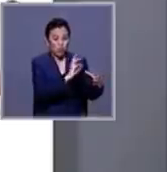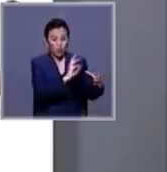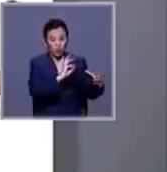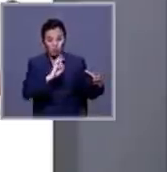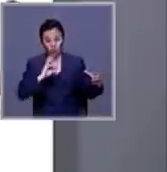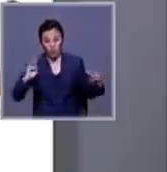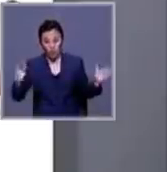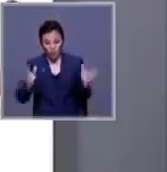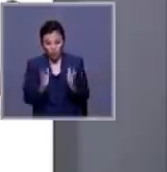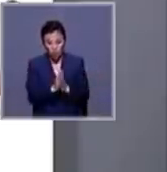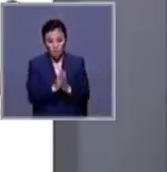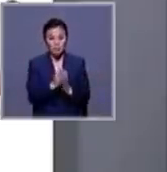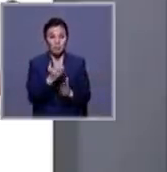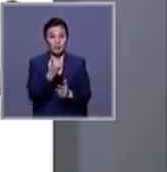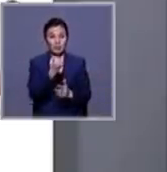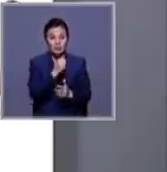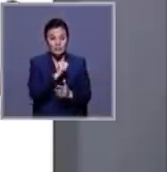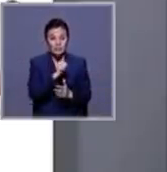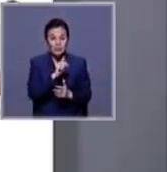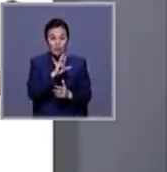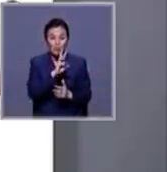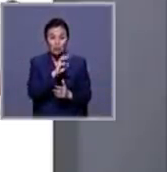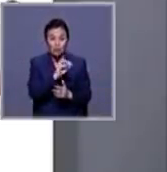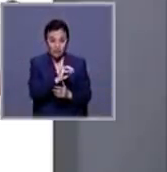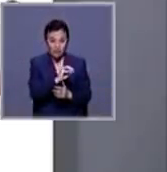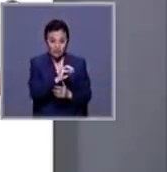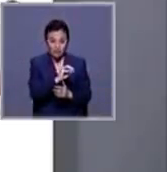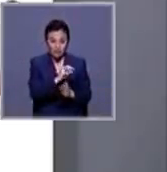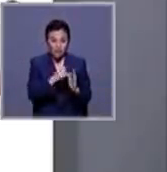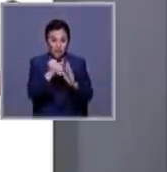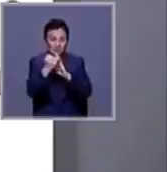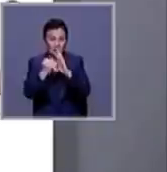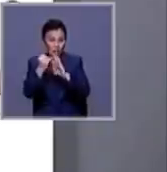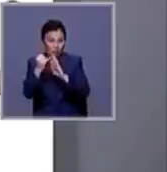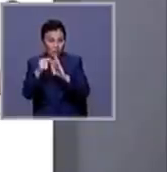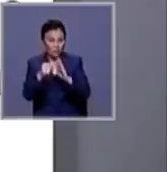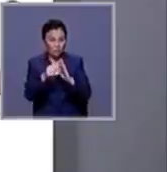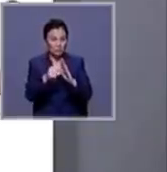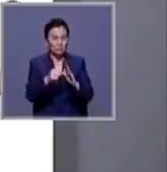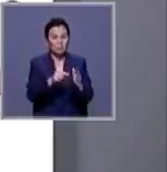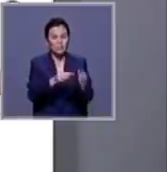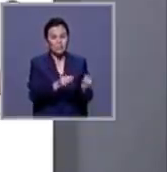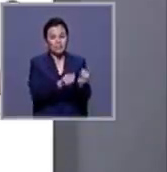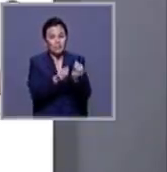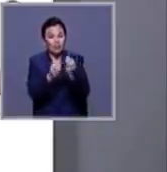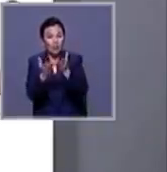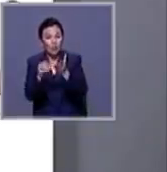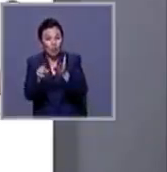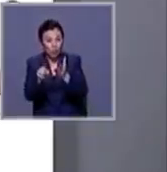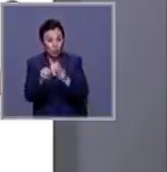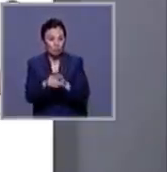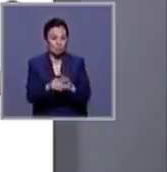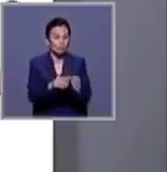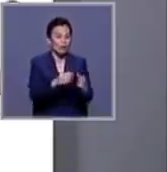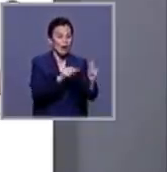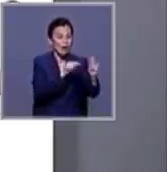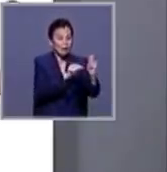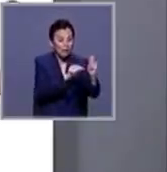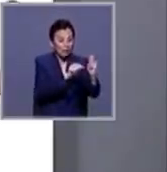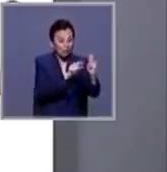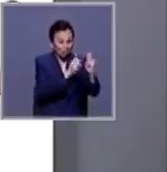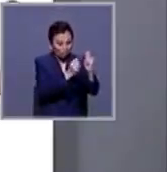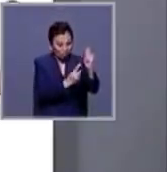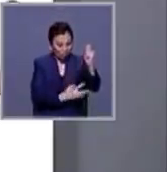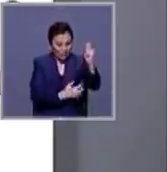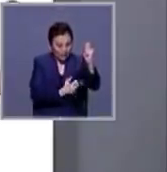ก็จะมาเลือกกันเองอีกก็สมมติว่าอำเภอจังหวัดนี้มี10อำเภอ ก็จะมา30คนใช่ป่ะ30คนเนี่ยเลือกเหลือ